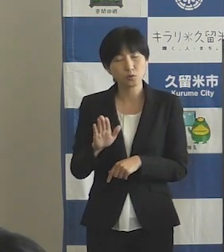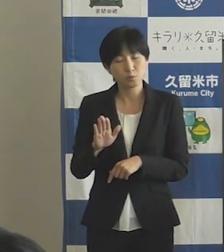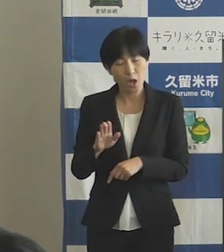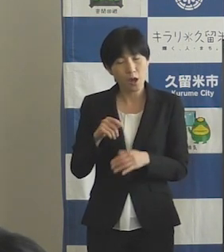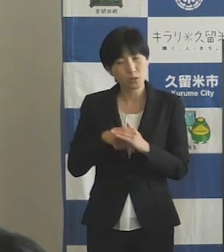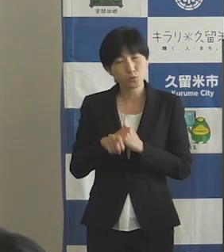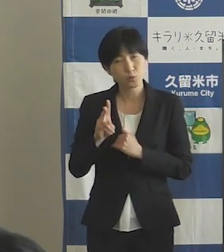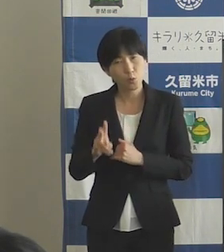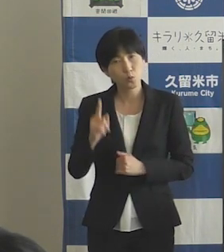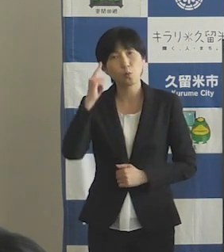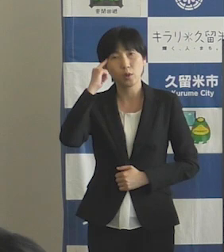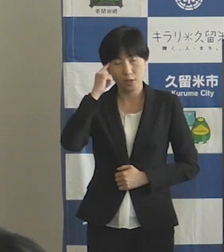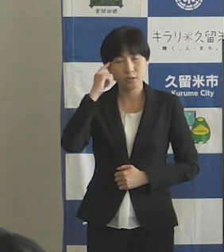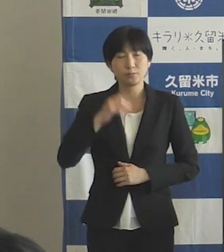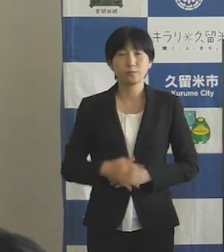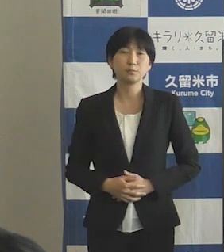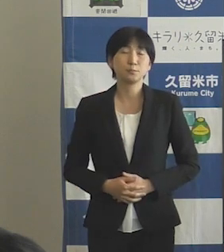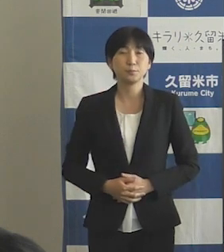考えられております。